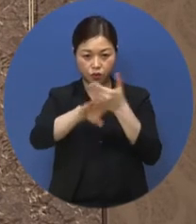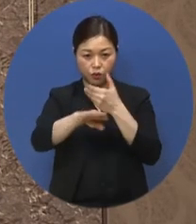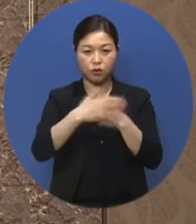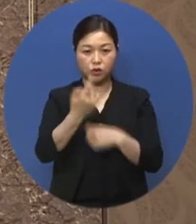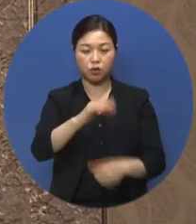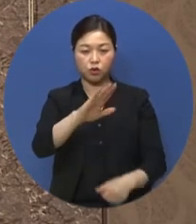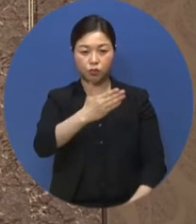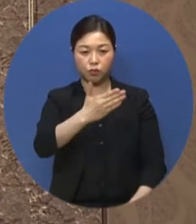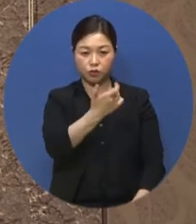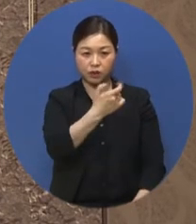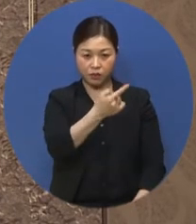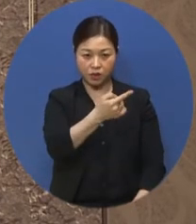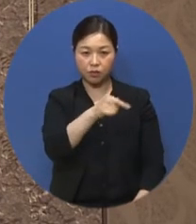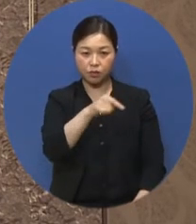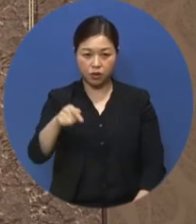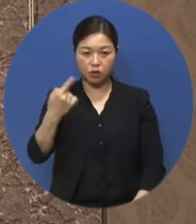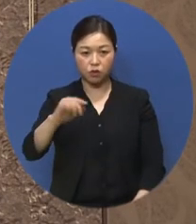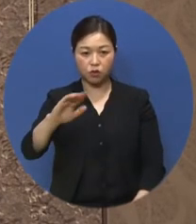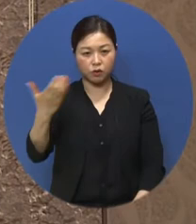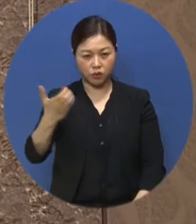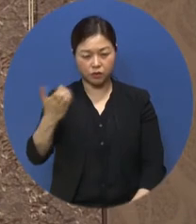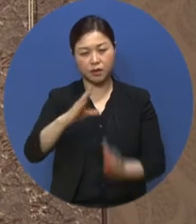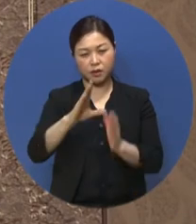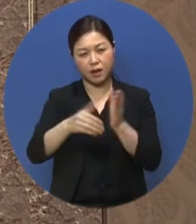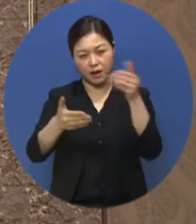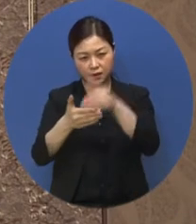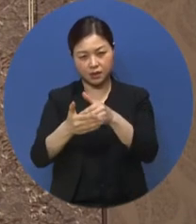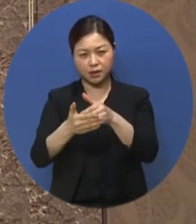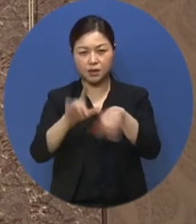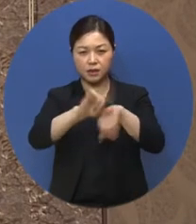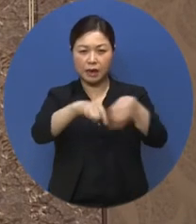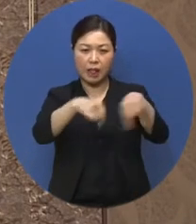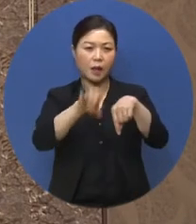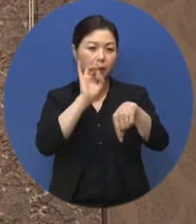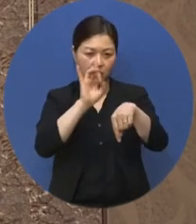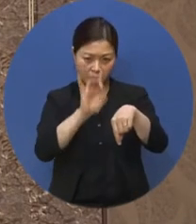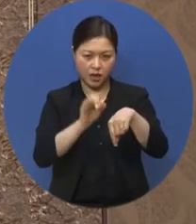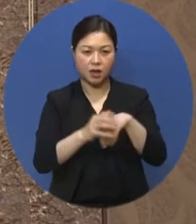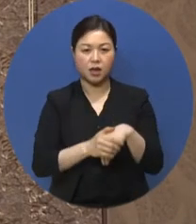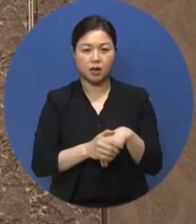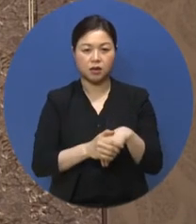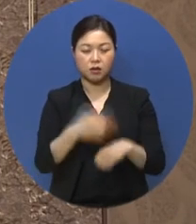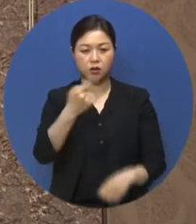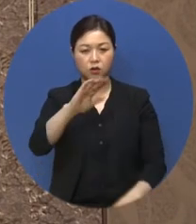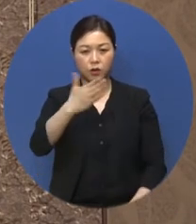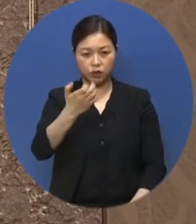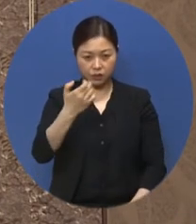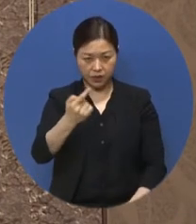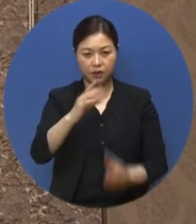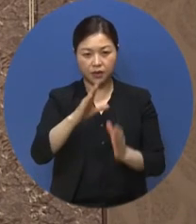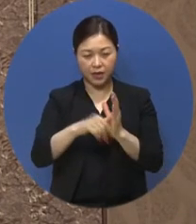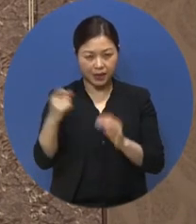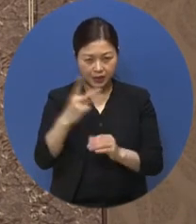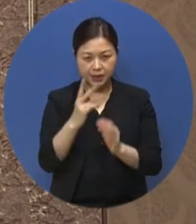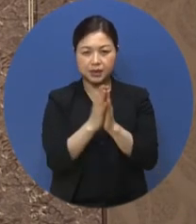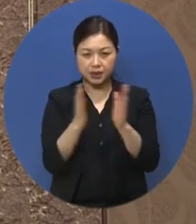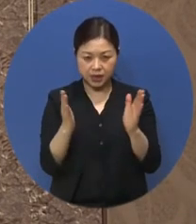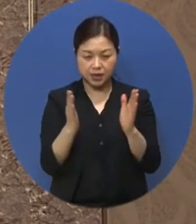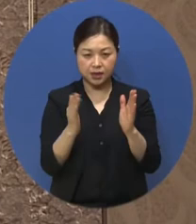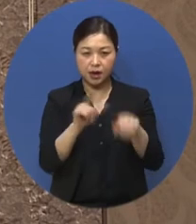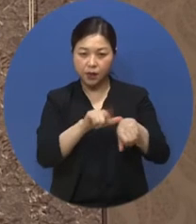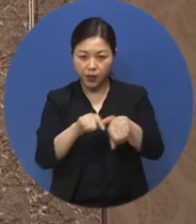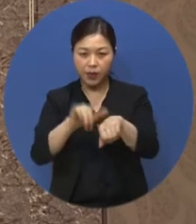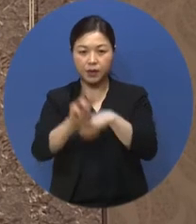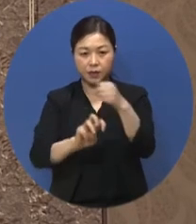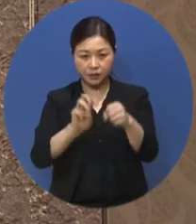61년부터 90년대까지는 지방자치를 못했습니다. 그래서 91년에 다시 시작을 해서 지금 이제 30년